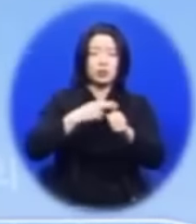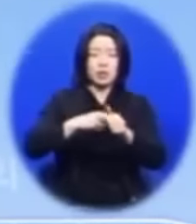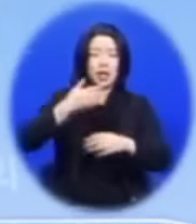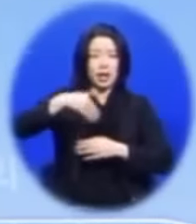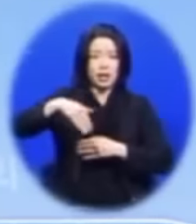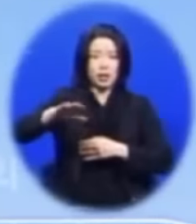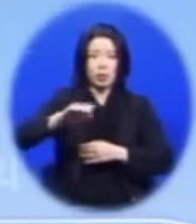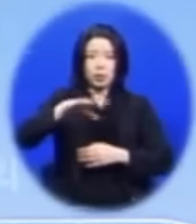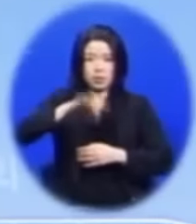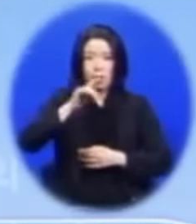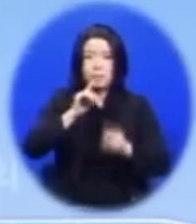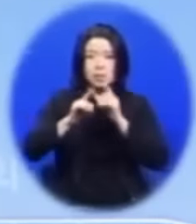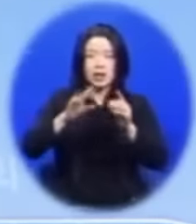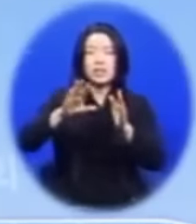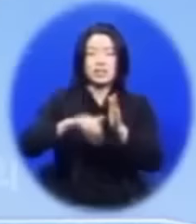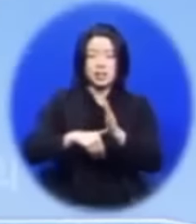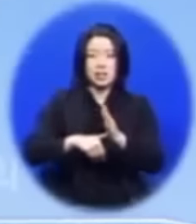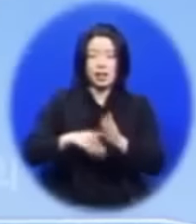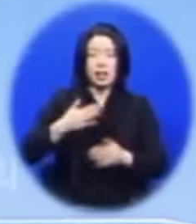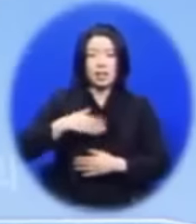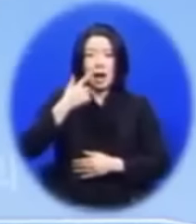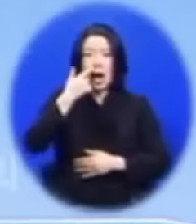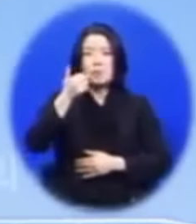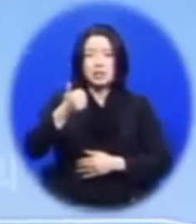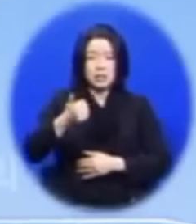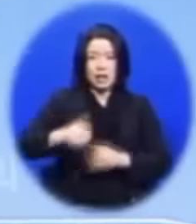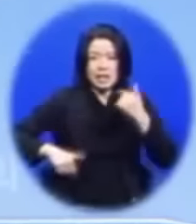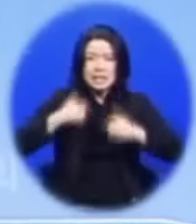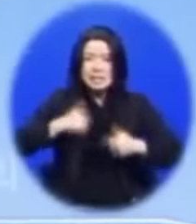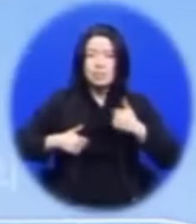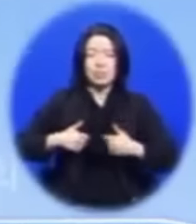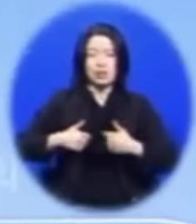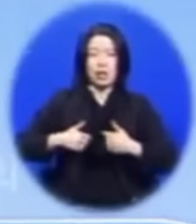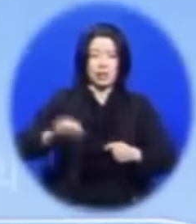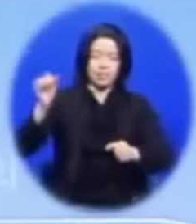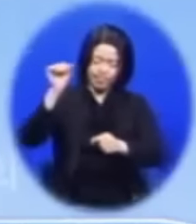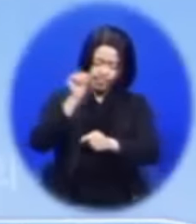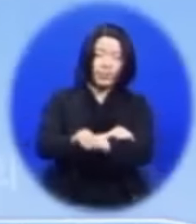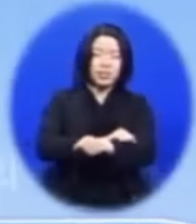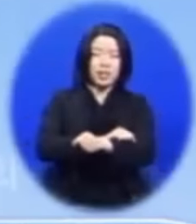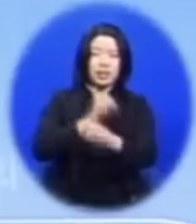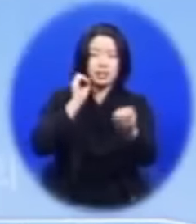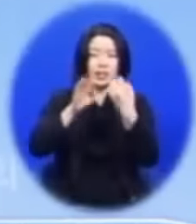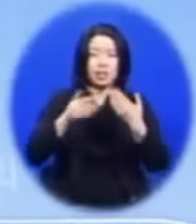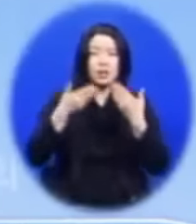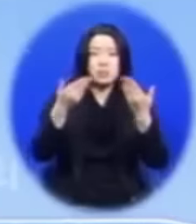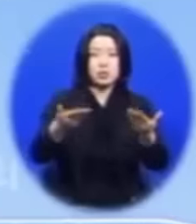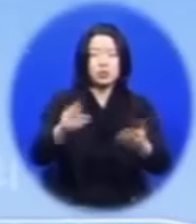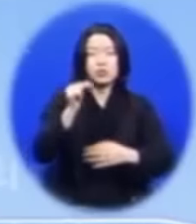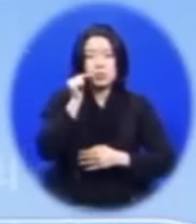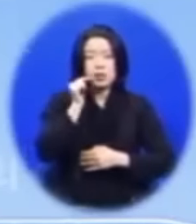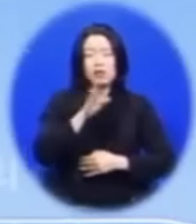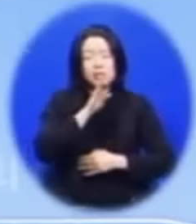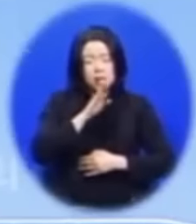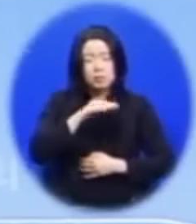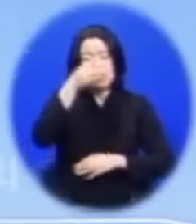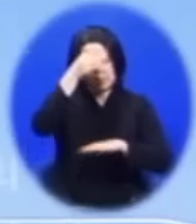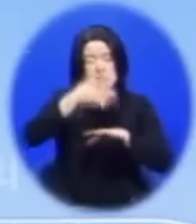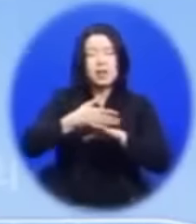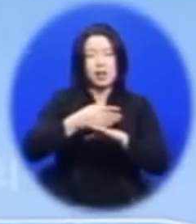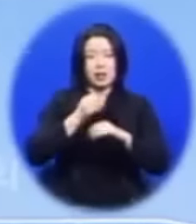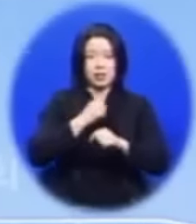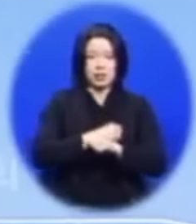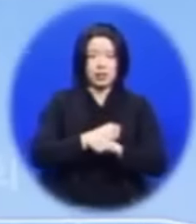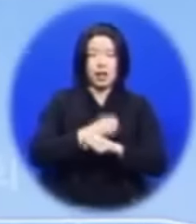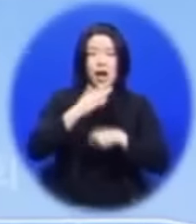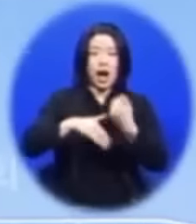말했을 때이 아버지가 기쁘게 잘했다 대답해 주지 못한 거 정말 미안하다